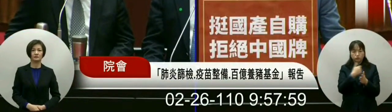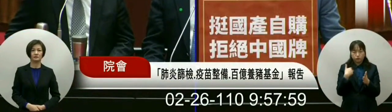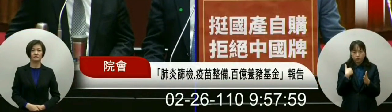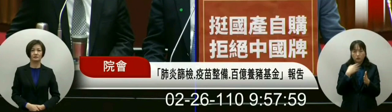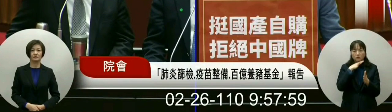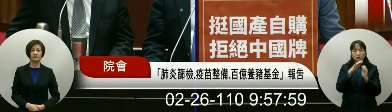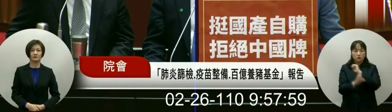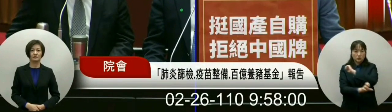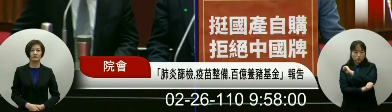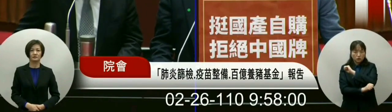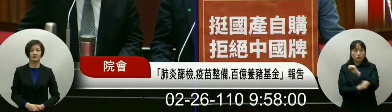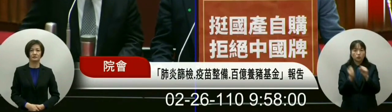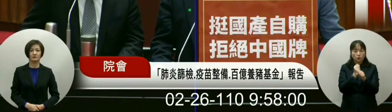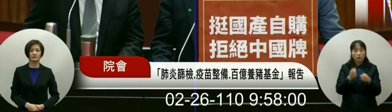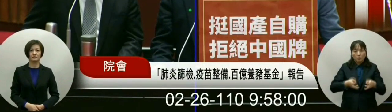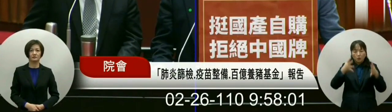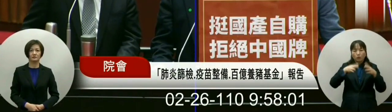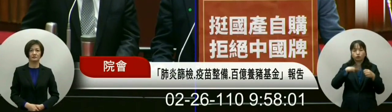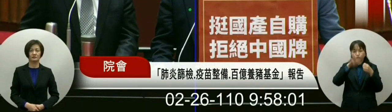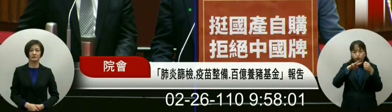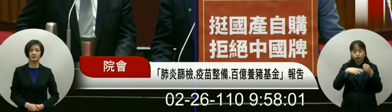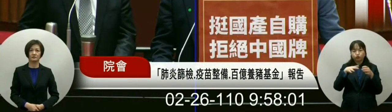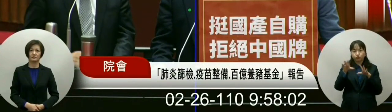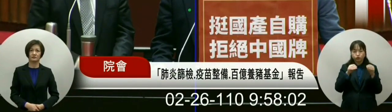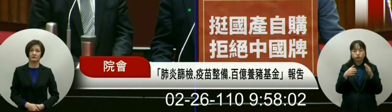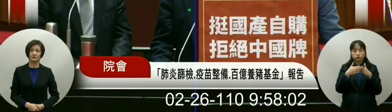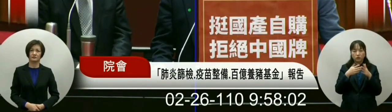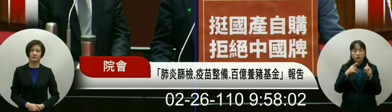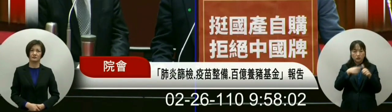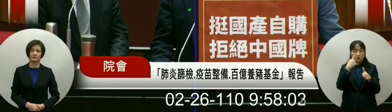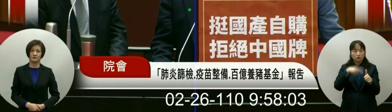键基础设施的这个治安训练，吼，啊，咱先